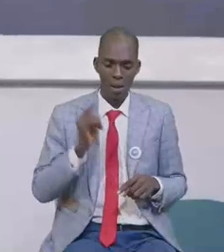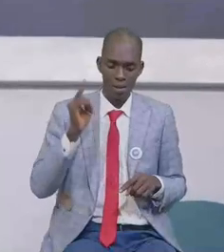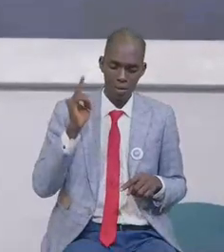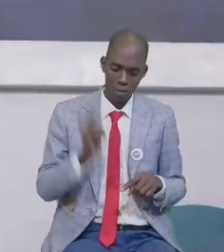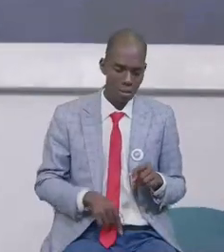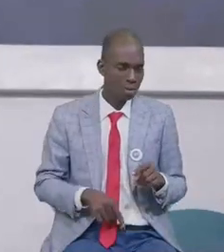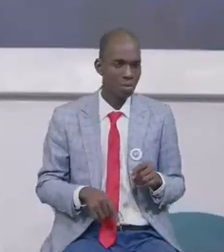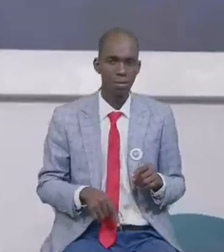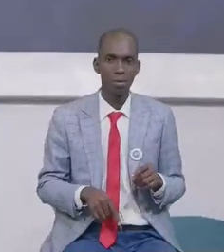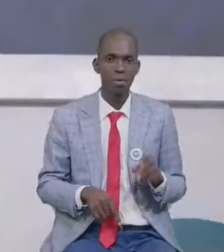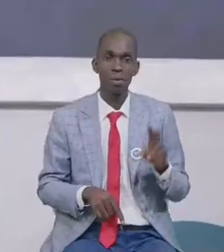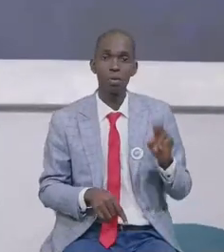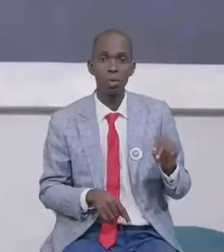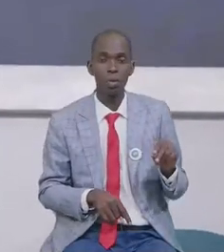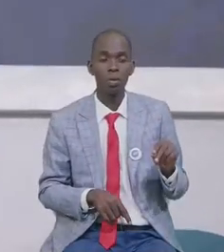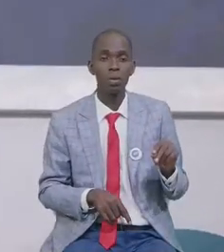lever.